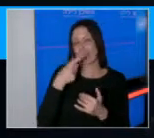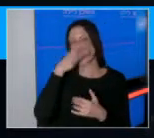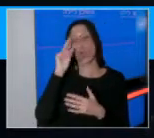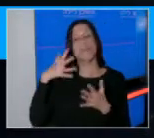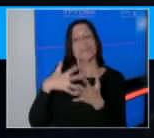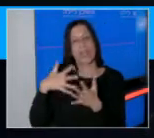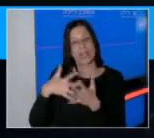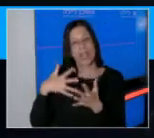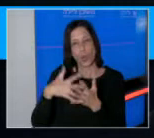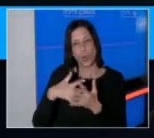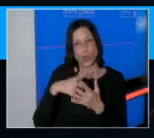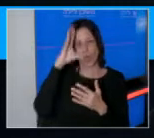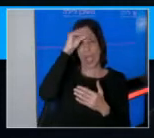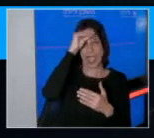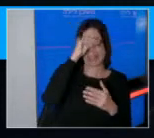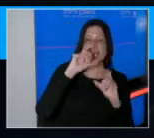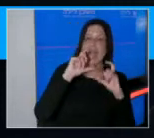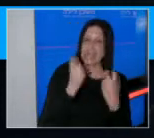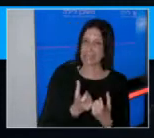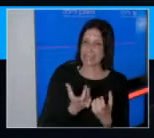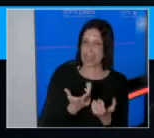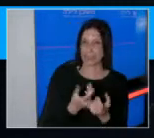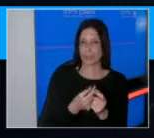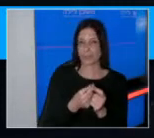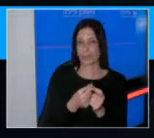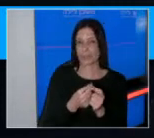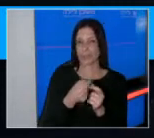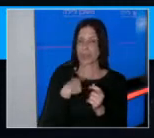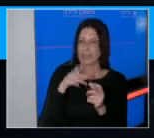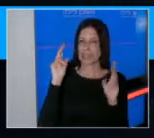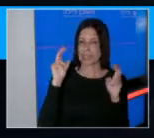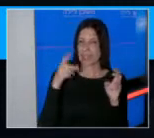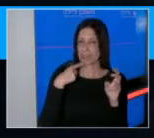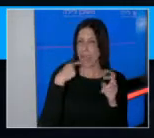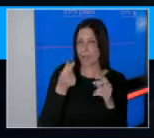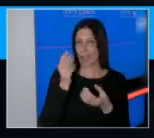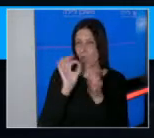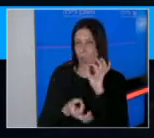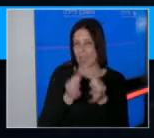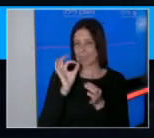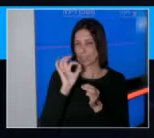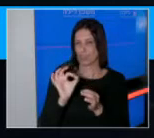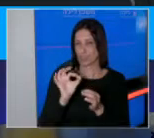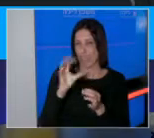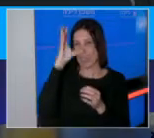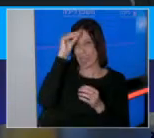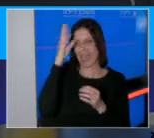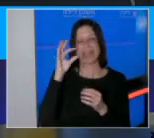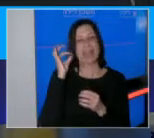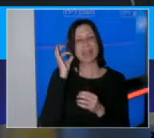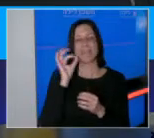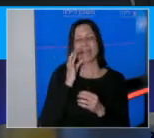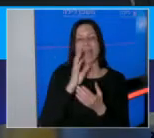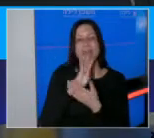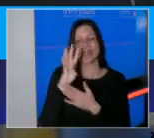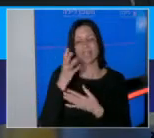ההורים נחקרו. החתן נעצר. נכון. באיזשהו שלב. אני רק אצטט מאמר עורך דינו של החתן, ברשותך, על ילדה בת